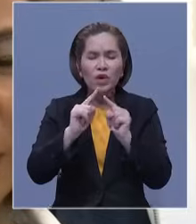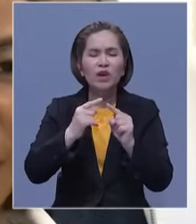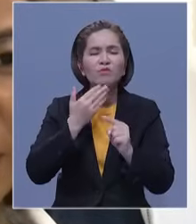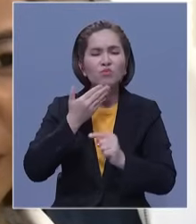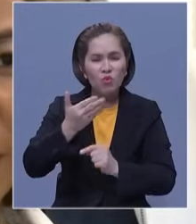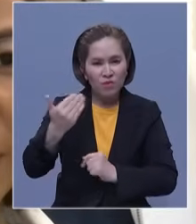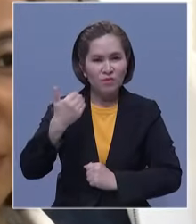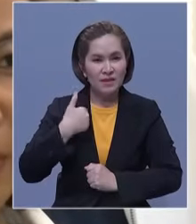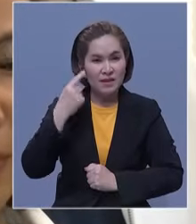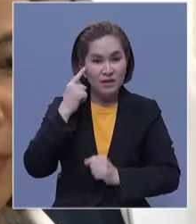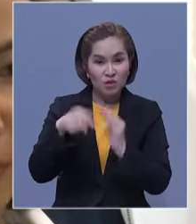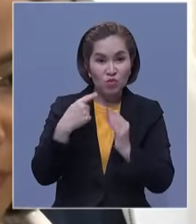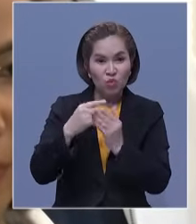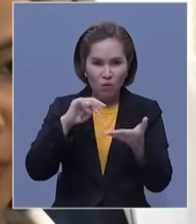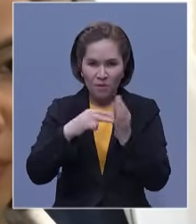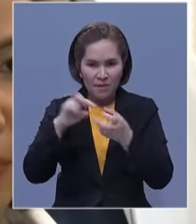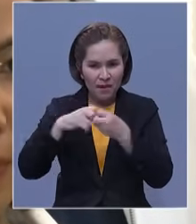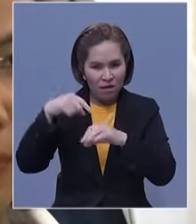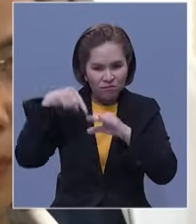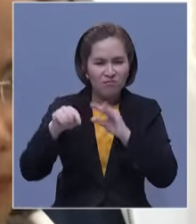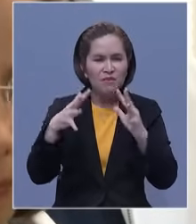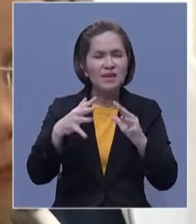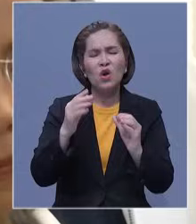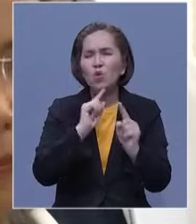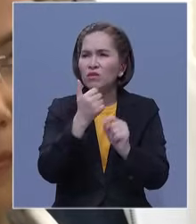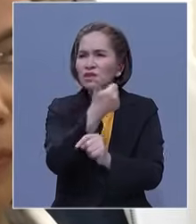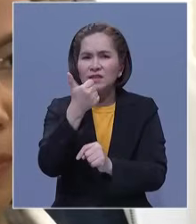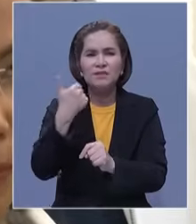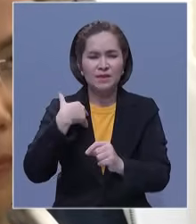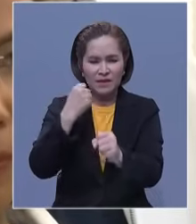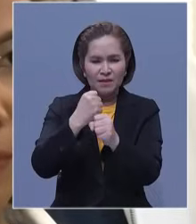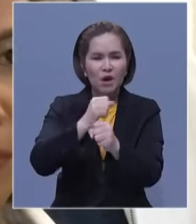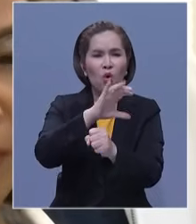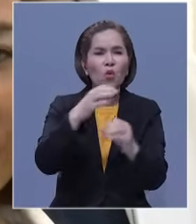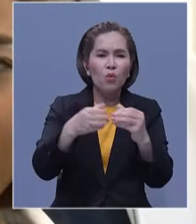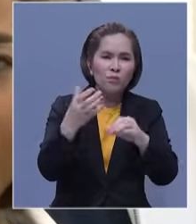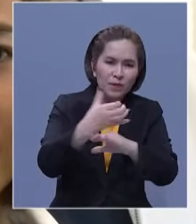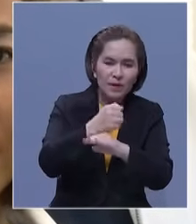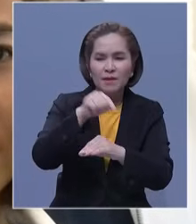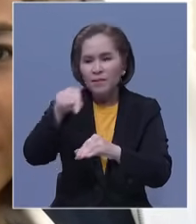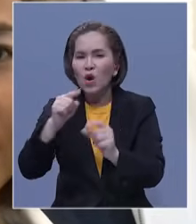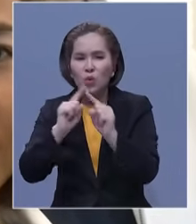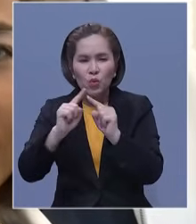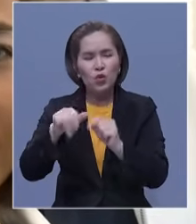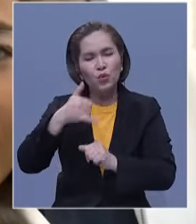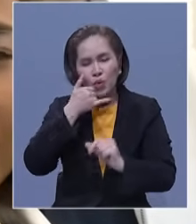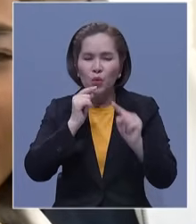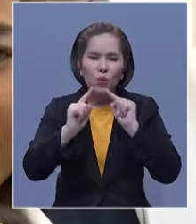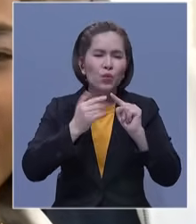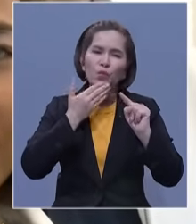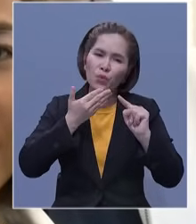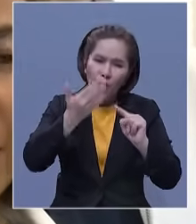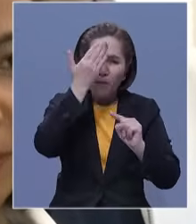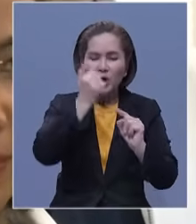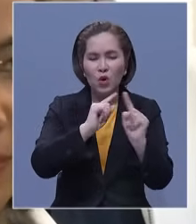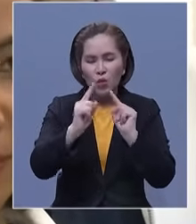ดอยู่แล้วครับไม่ใช่คุยกันแค่ที่ทำเนียบคุยที่อื่นด้วยคุยที่พักด้วยมาที่นี่ก็จะคุยแล้วก็โทรศัพท์คุยกันตลอดก็ปรึก